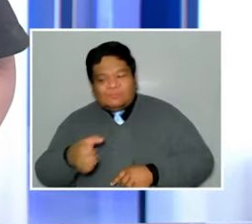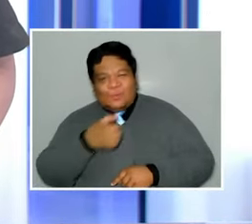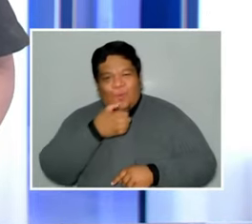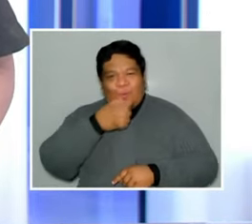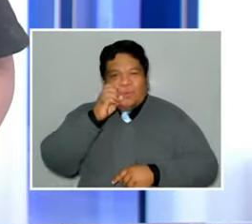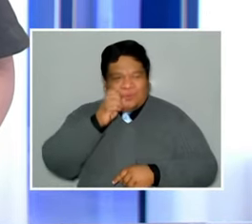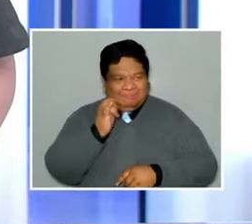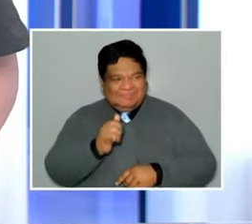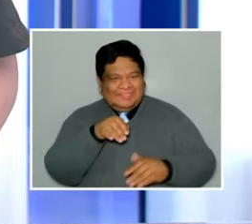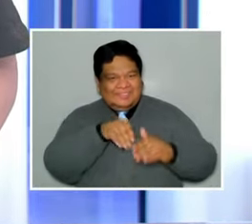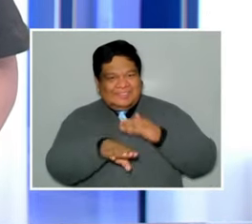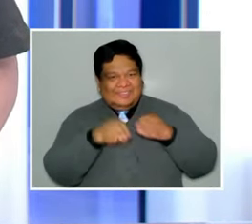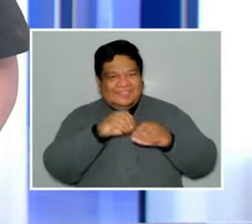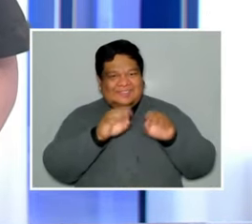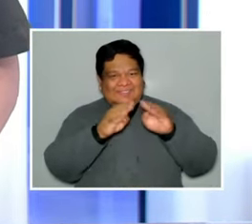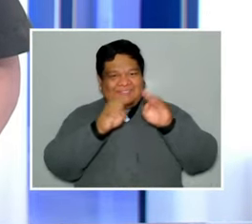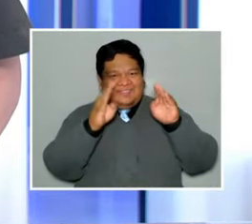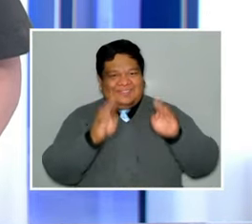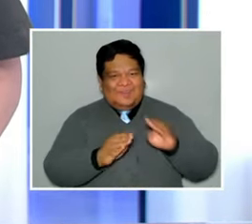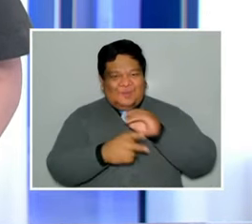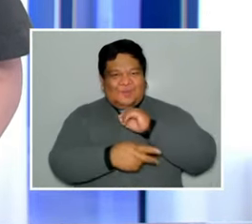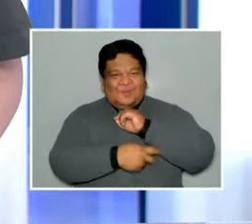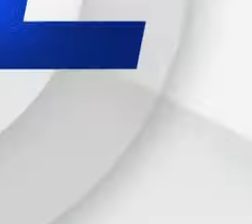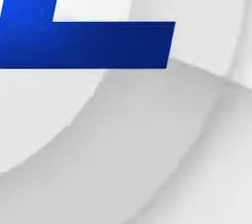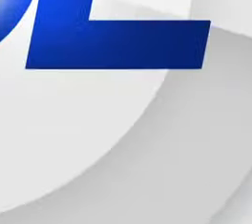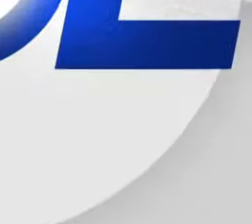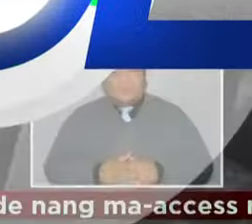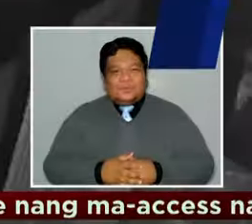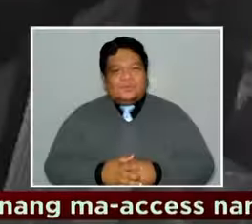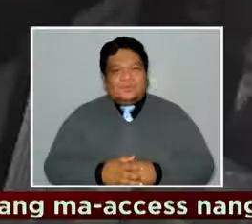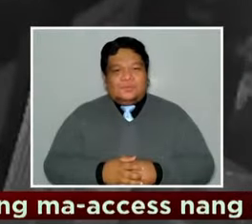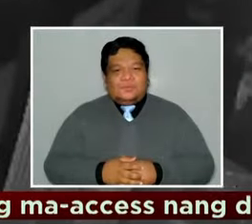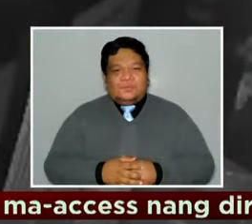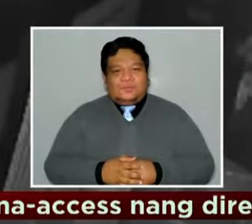Exclusive nagpapatrol, Karen De Guzman.